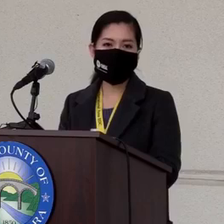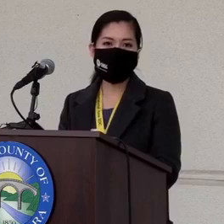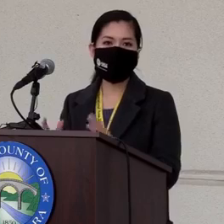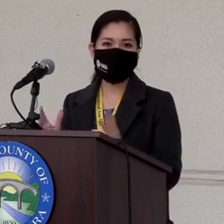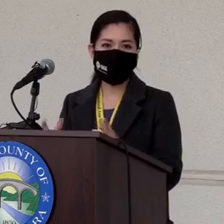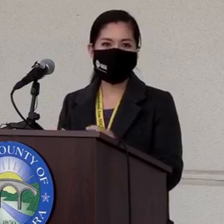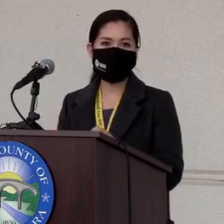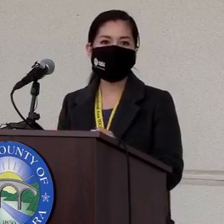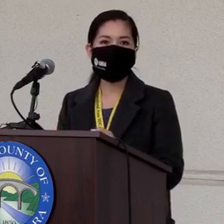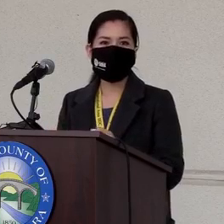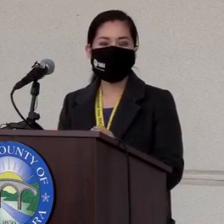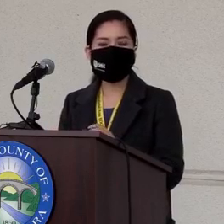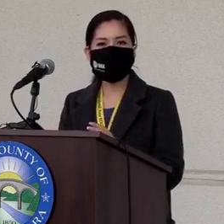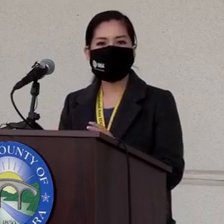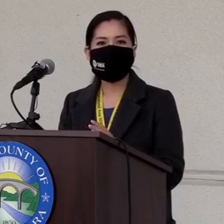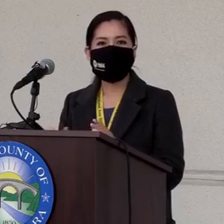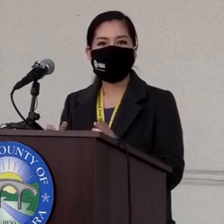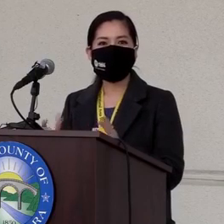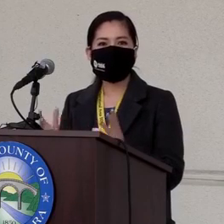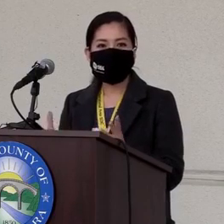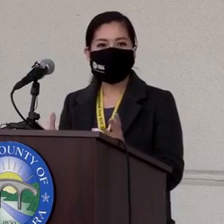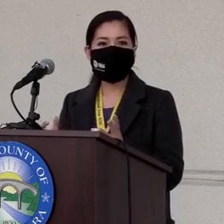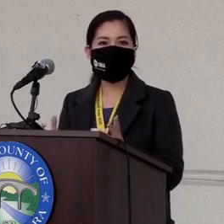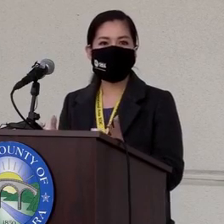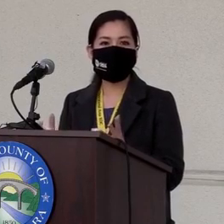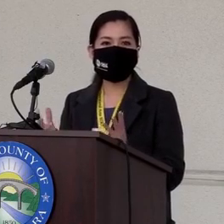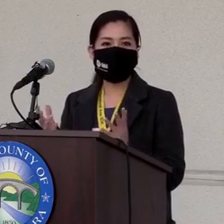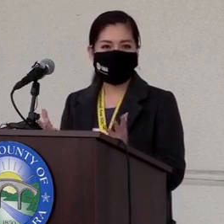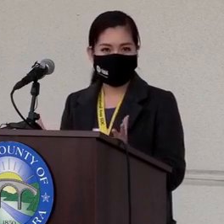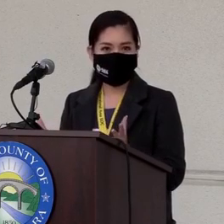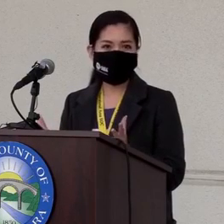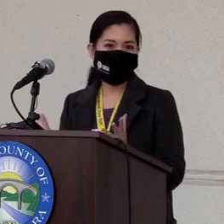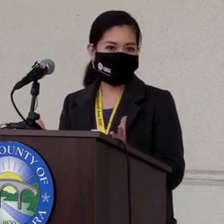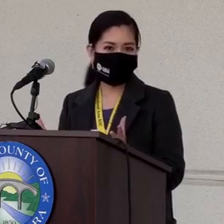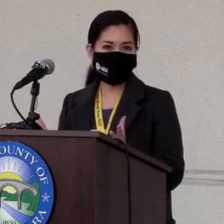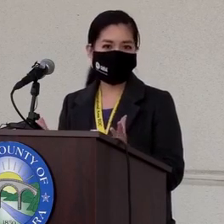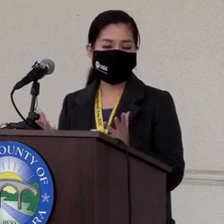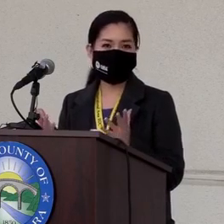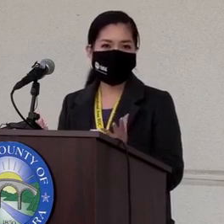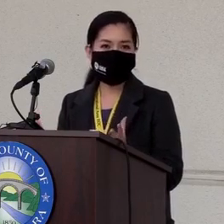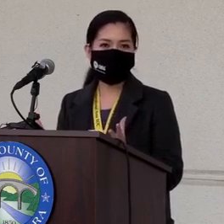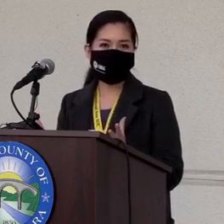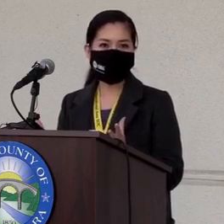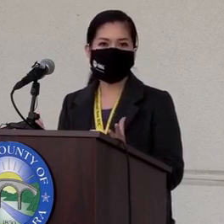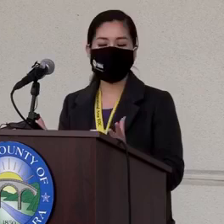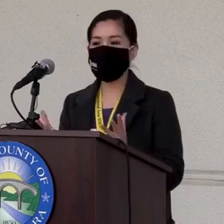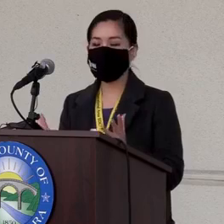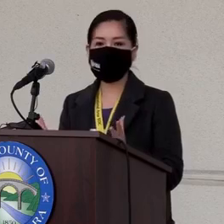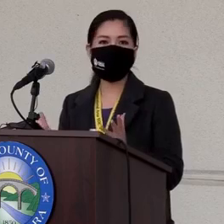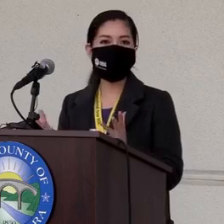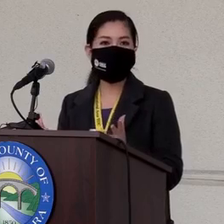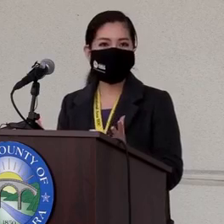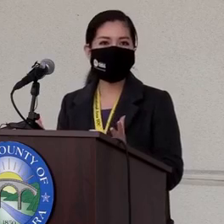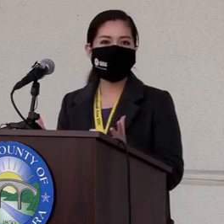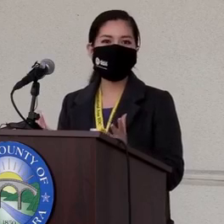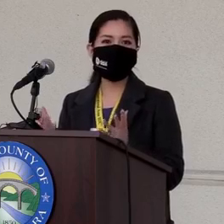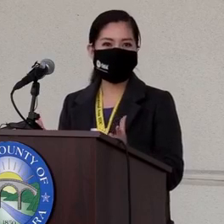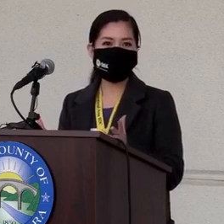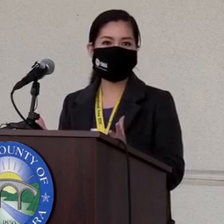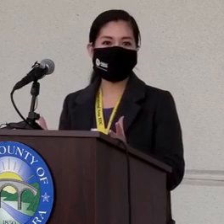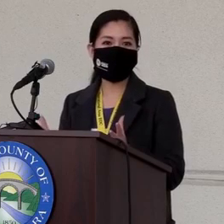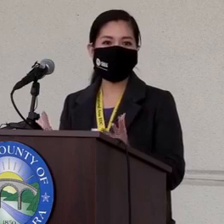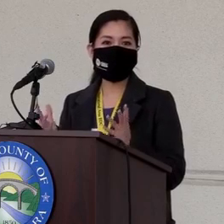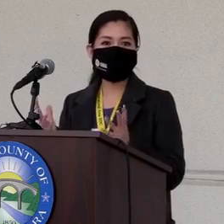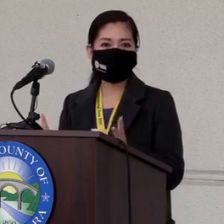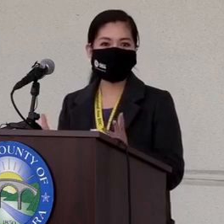chúng tôi rất là lo lắng bởi vì sắp tới là dịp lễ Christmas, là dịp lễ lớn nhất trong năm và chúng ta không biết mình phải